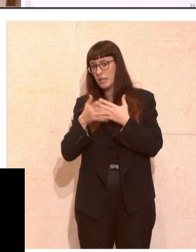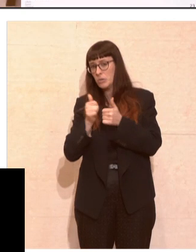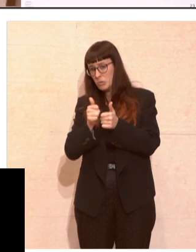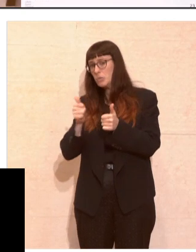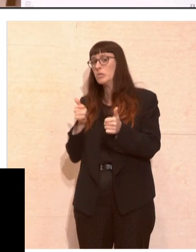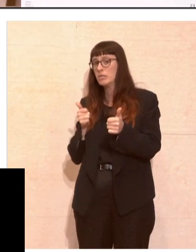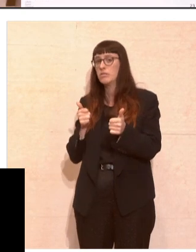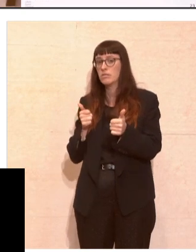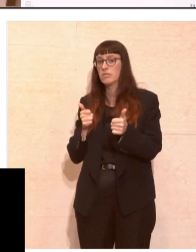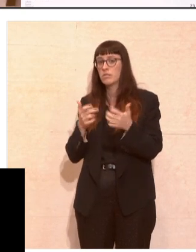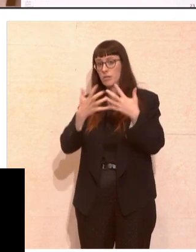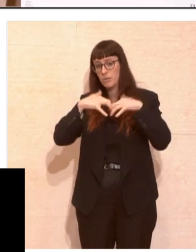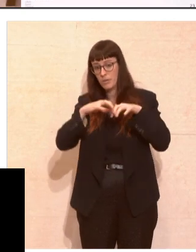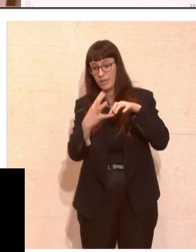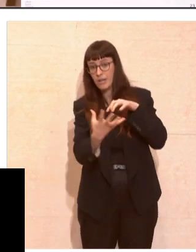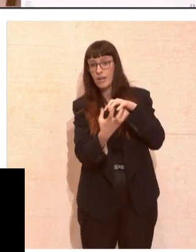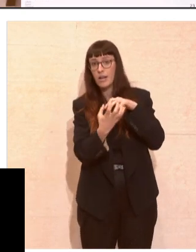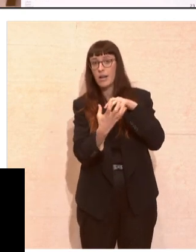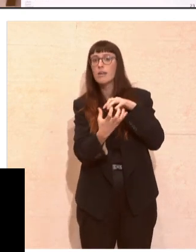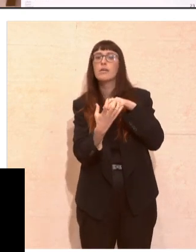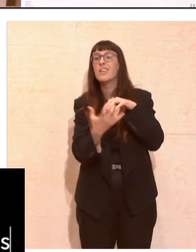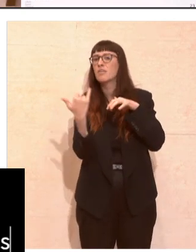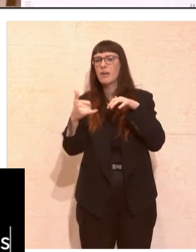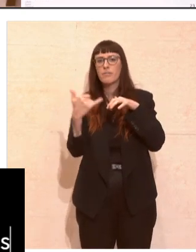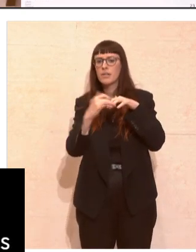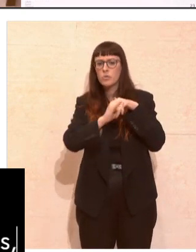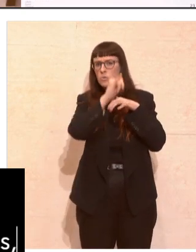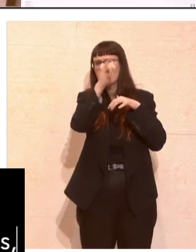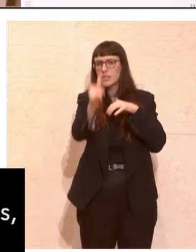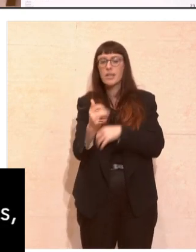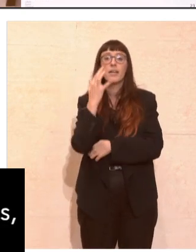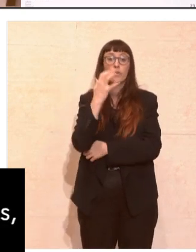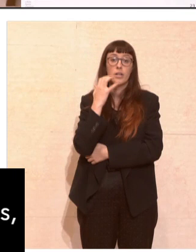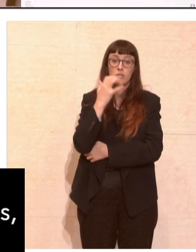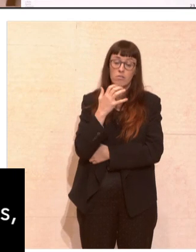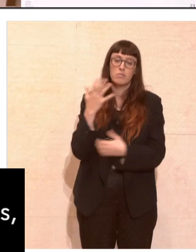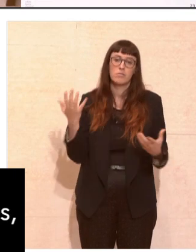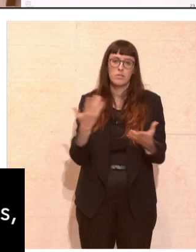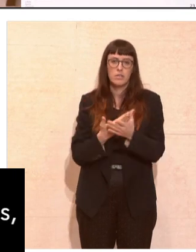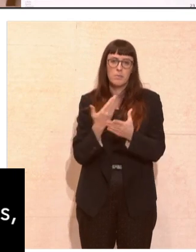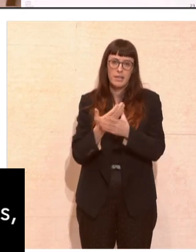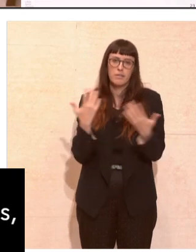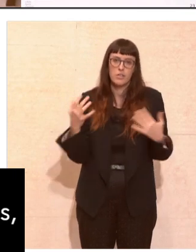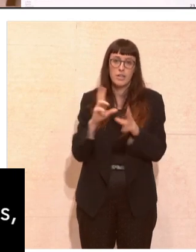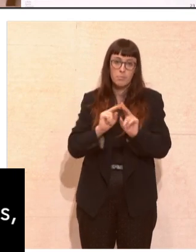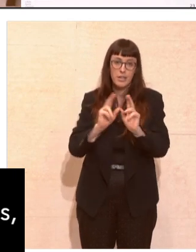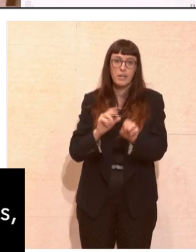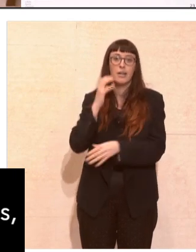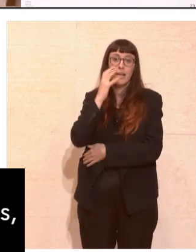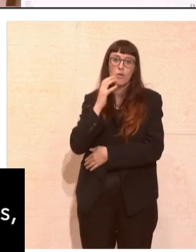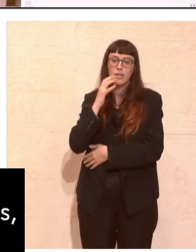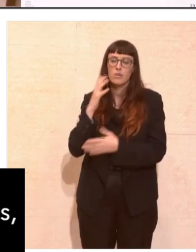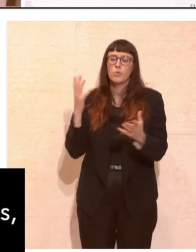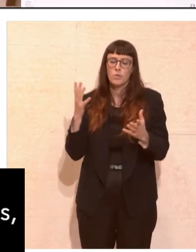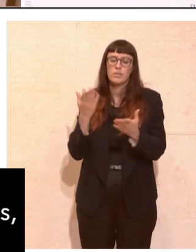la suite et qui, finalement, continue à maturer jusqu'à l'adolescence. Et on en a parlé ce matin, l'adolescence aussi.